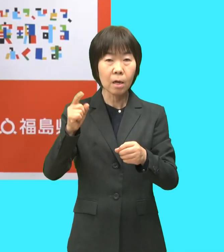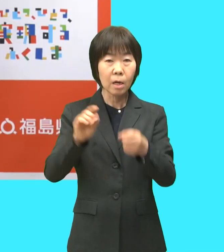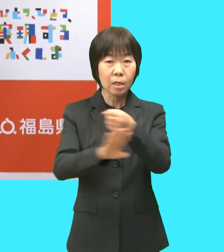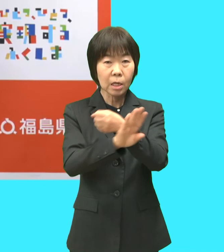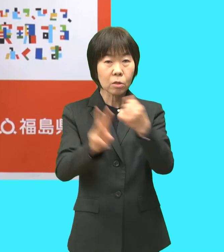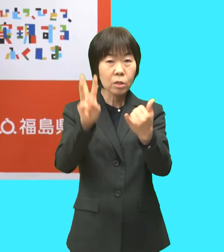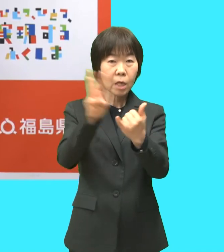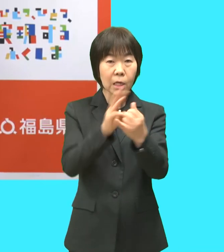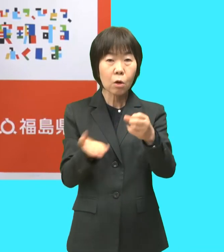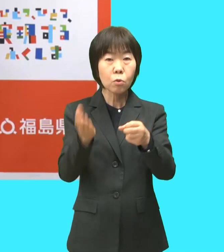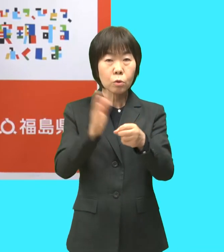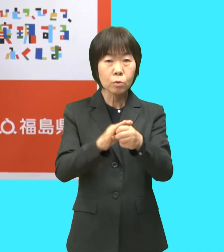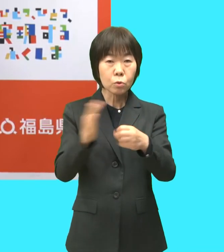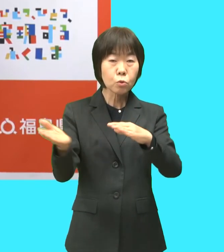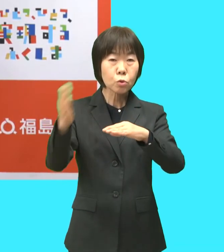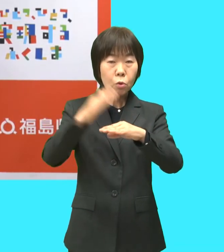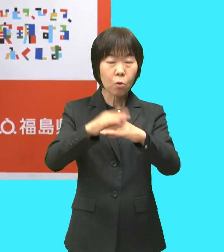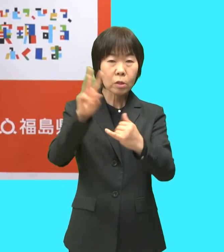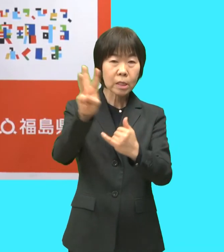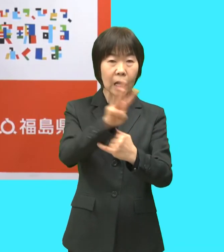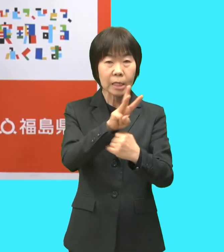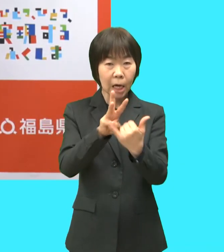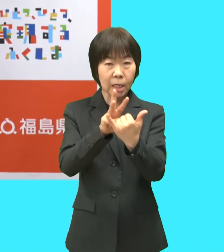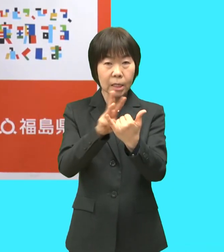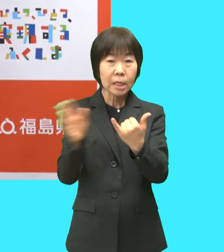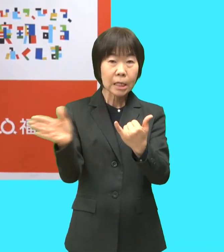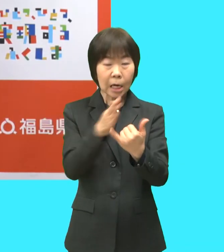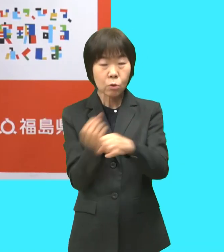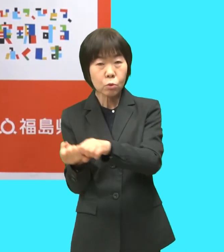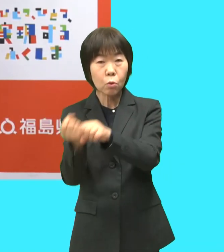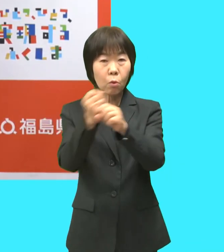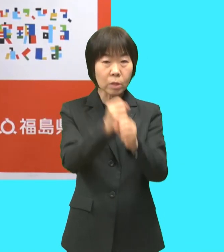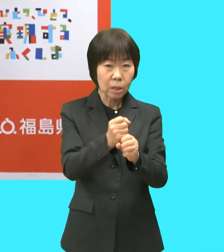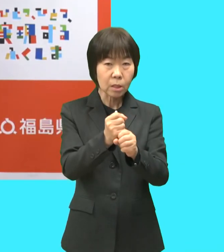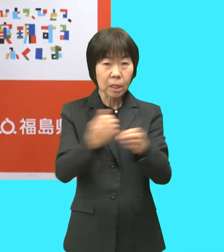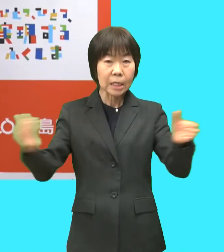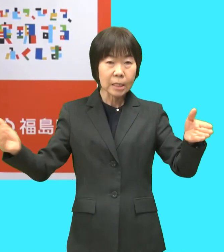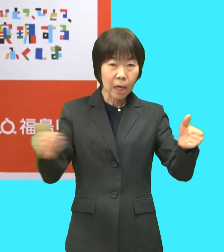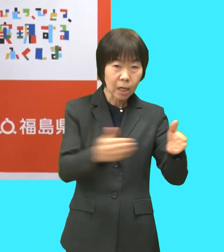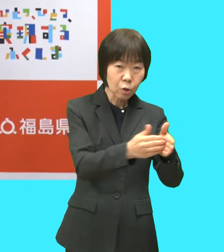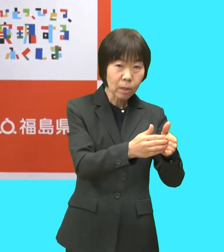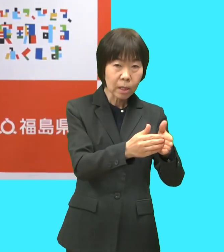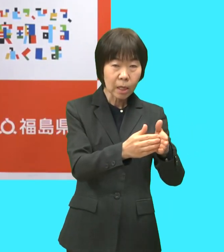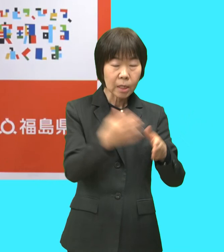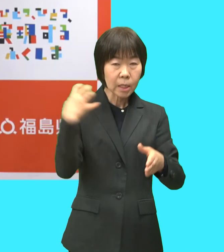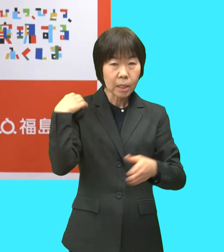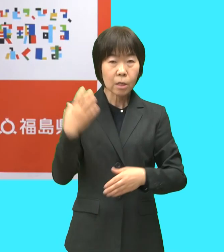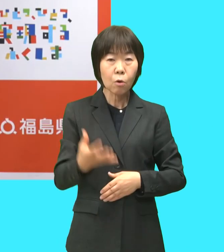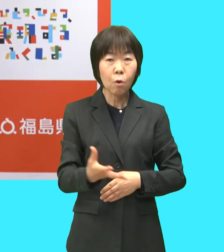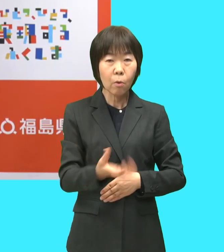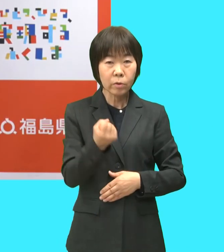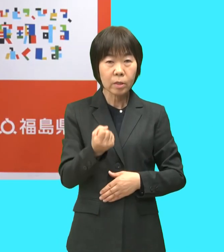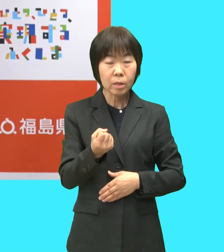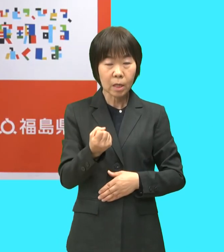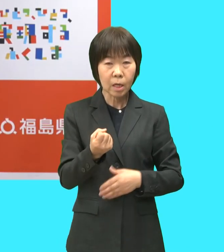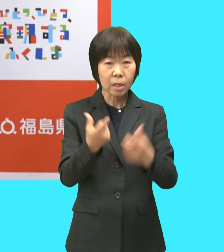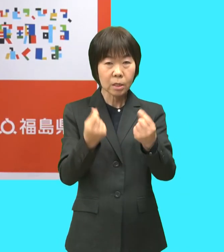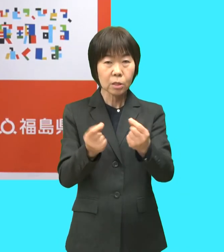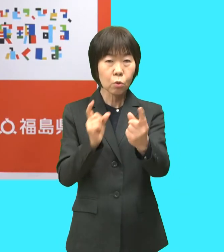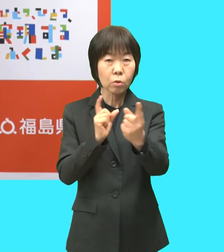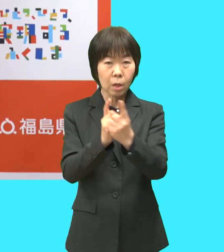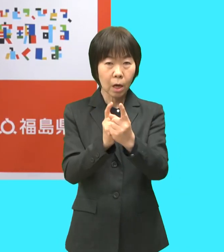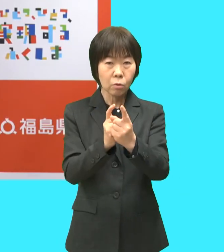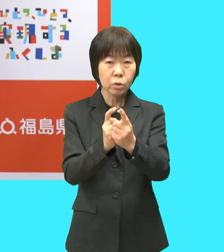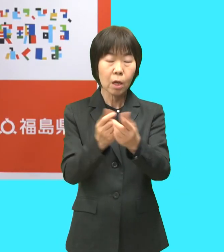子力災害を含む複合災害からの復興に最後の最後まで責任を持ってしっかり対応していただく